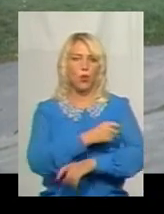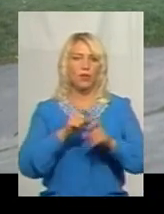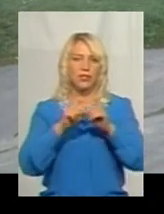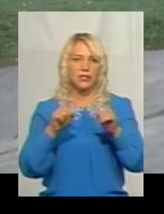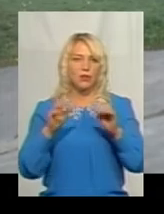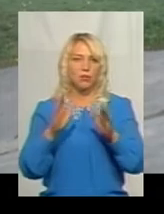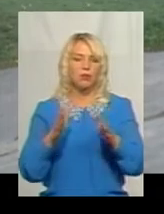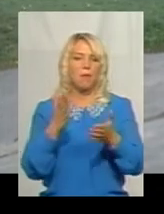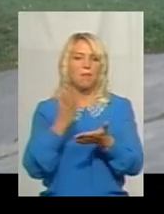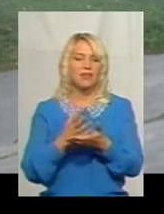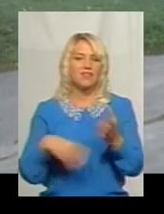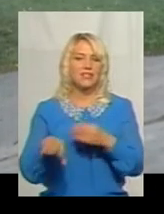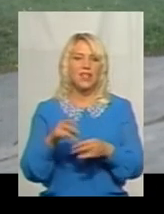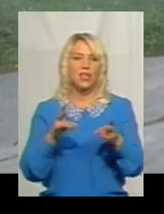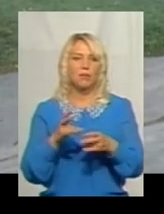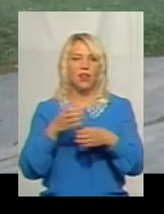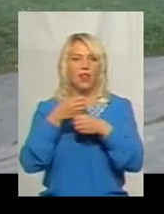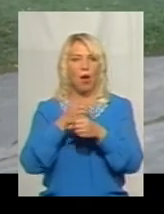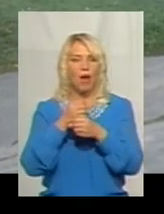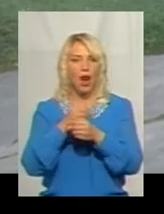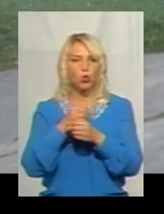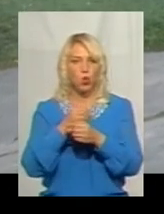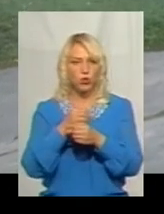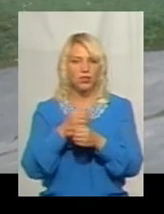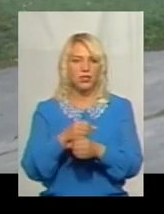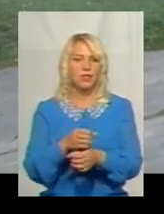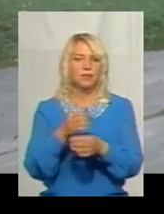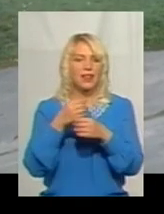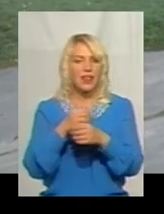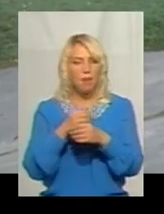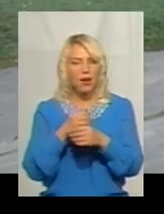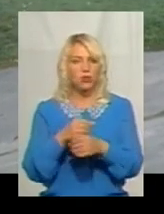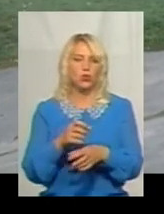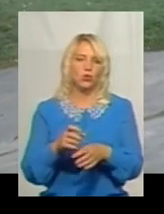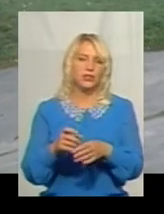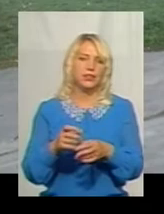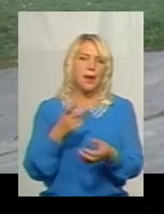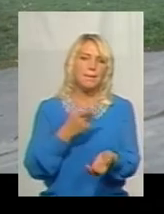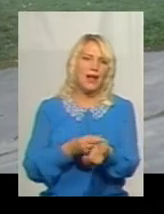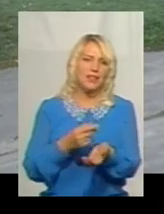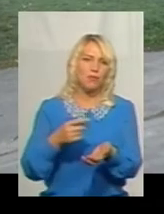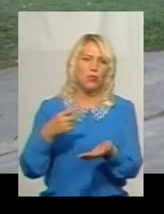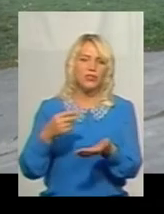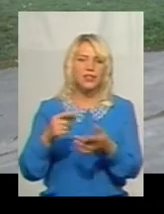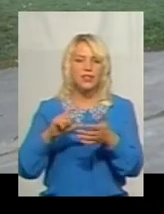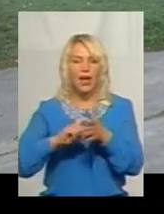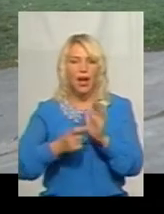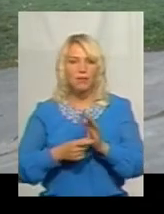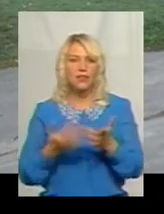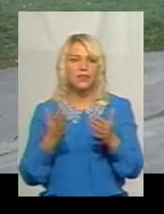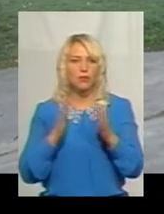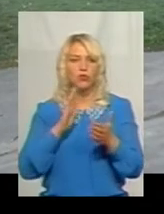мати необхідне все лабораторні, лабораторії, маніпуляційні кабінети. Наскільки